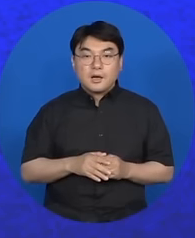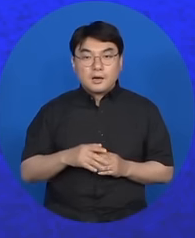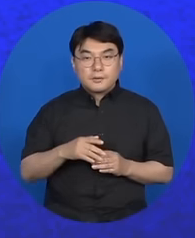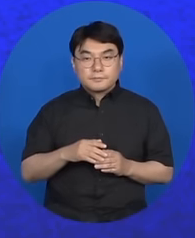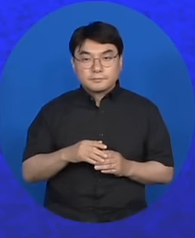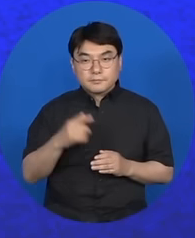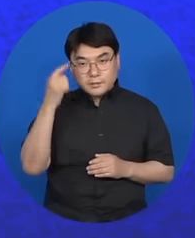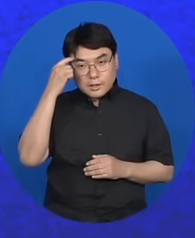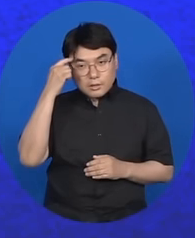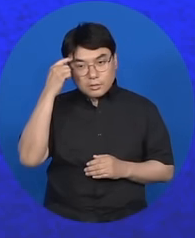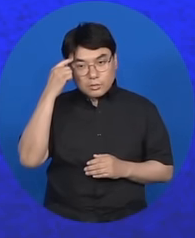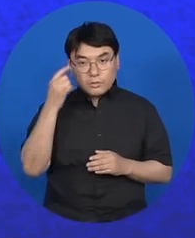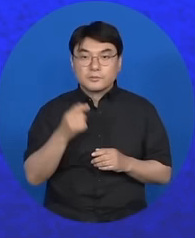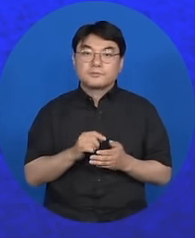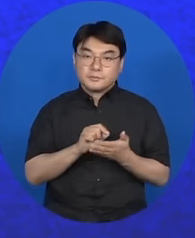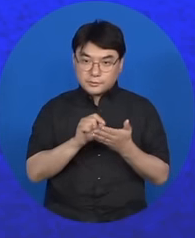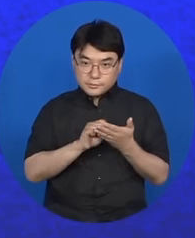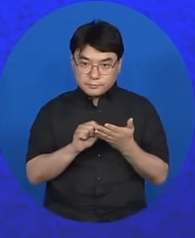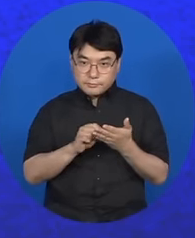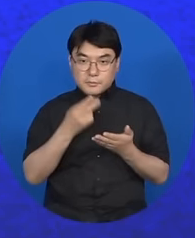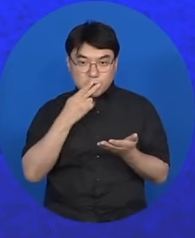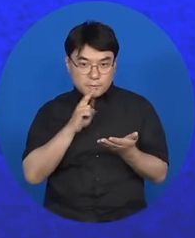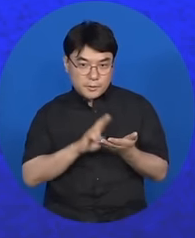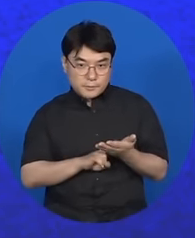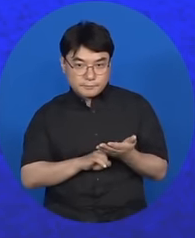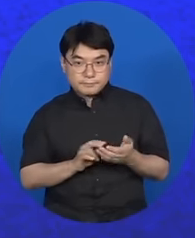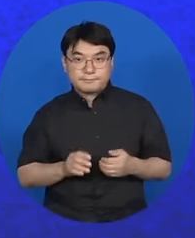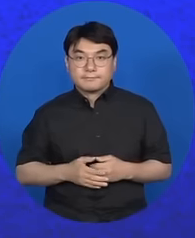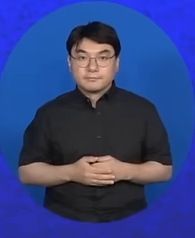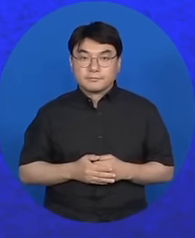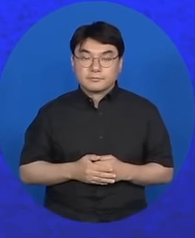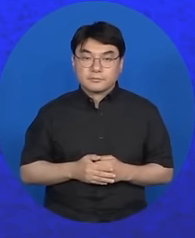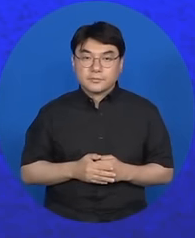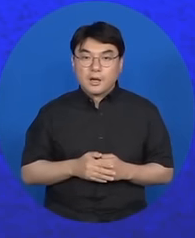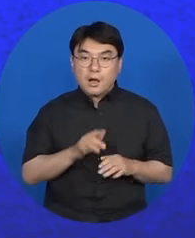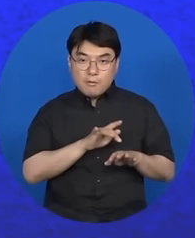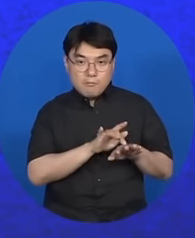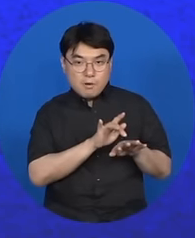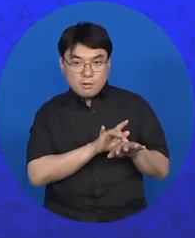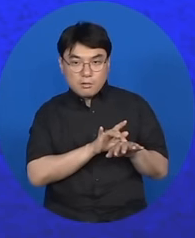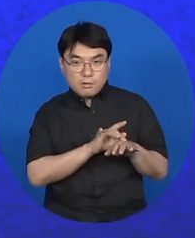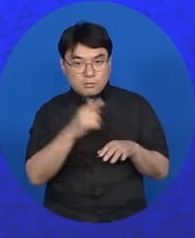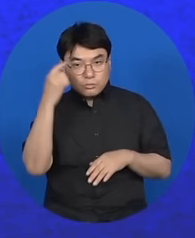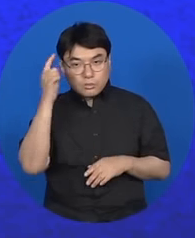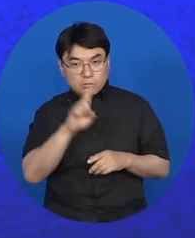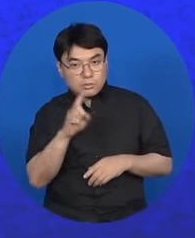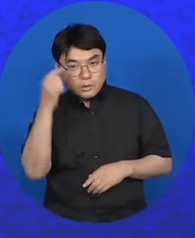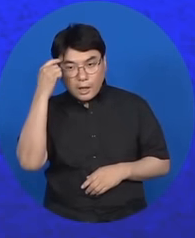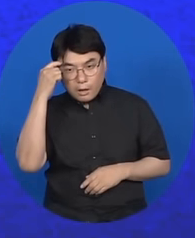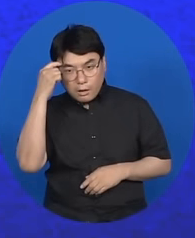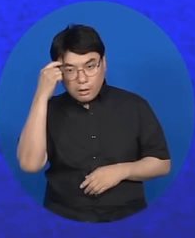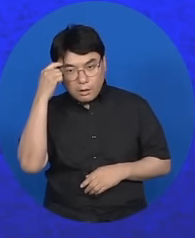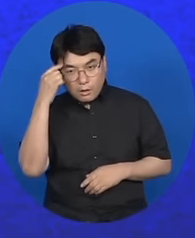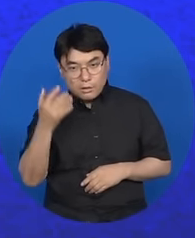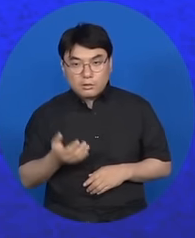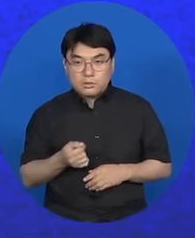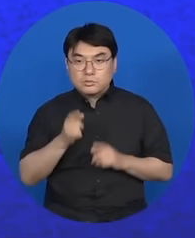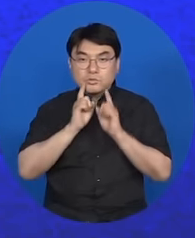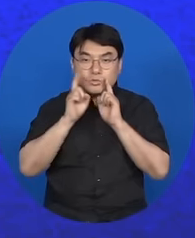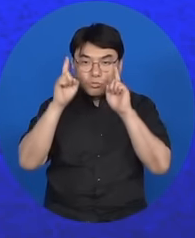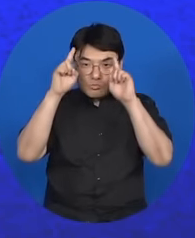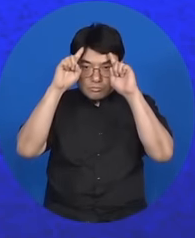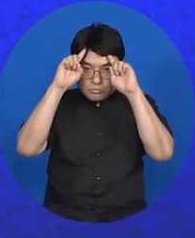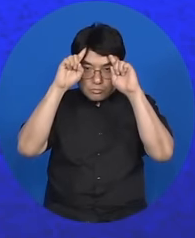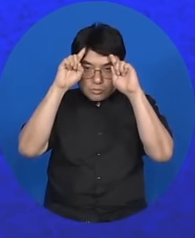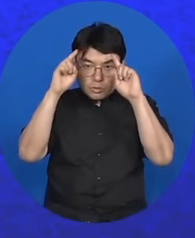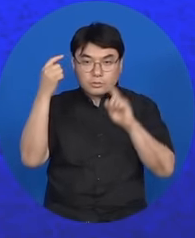지어낸 편지죠. 거기에 보면 악마가 어떤 철학을 가지고 지옥의 원칙을